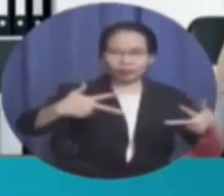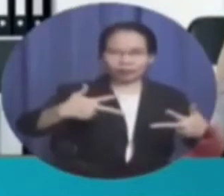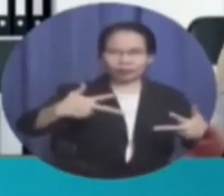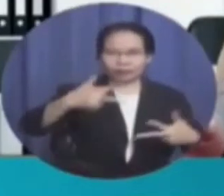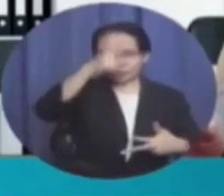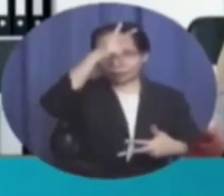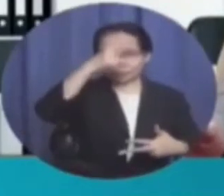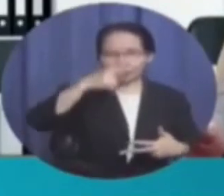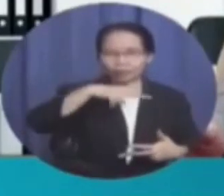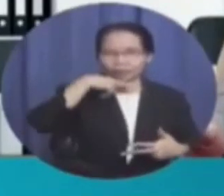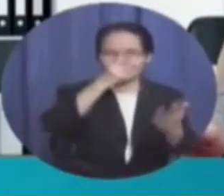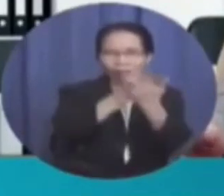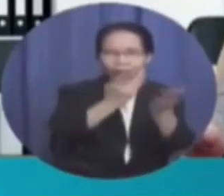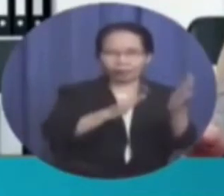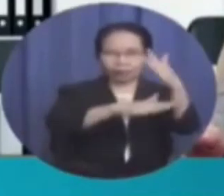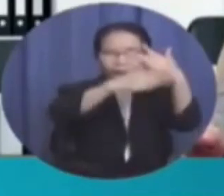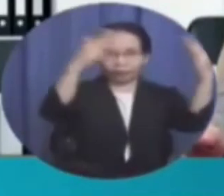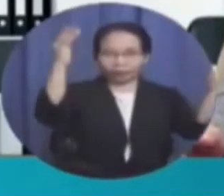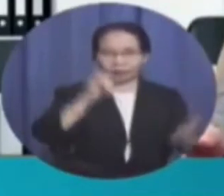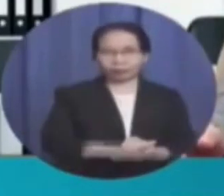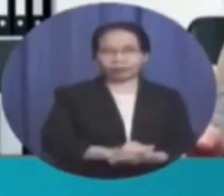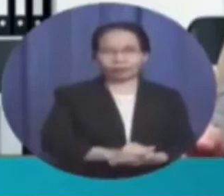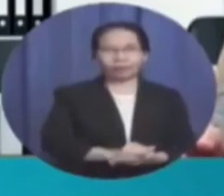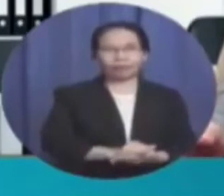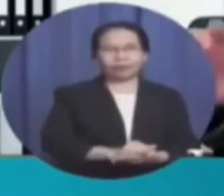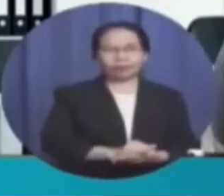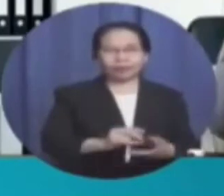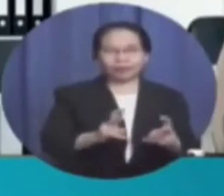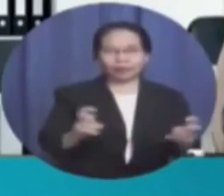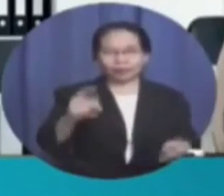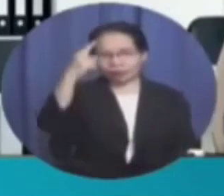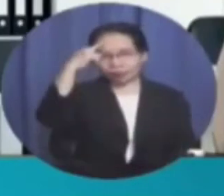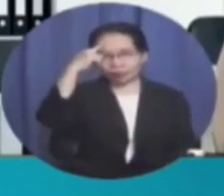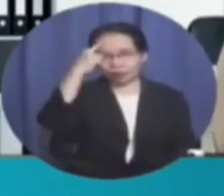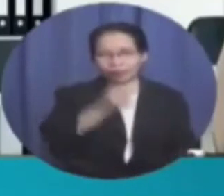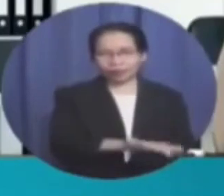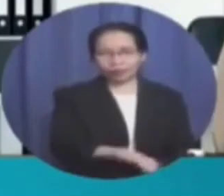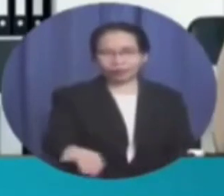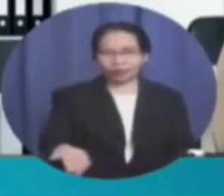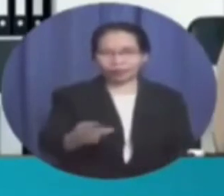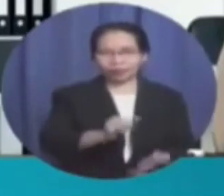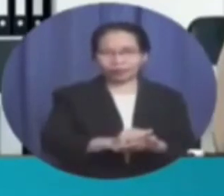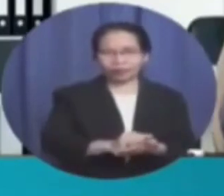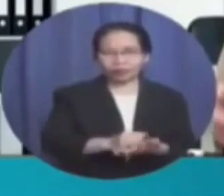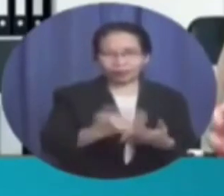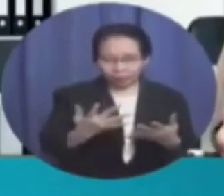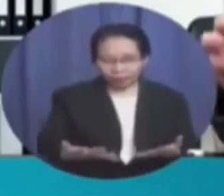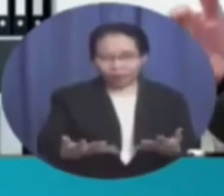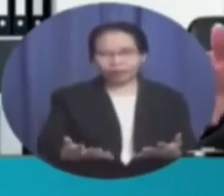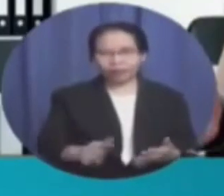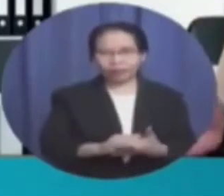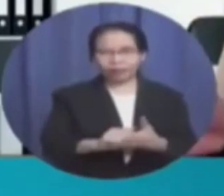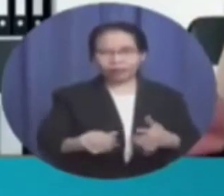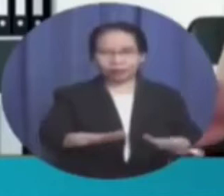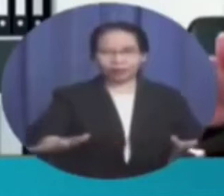sabungero. Hindi ka makakarating sa langit nun, kapatid. Kahit sa isipin mo pa na yun ay magaang lang. Yung